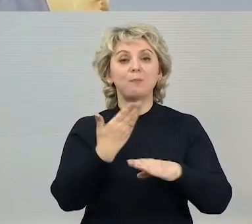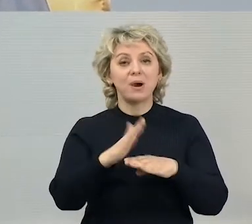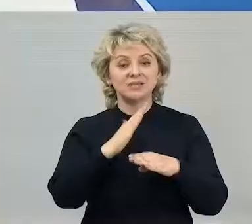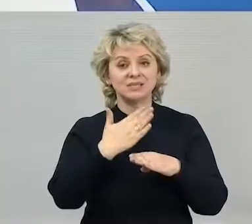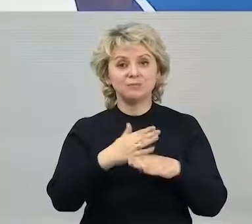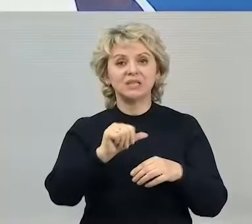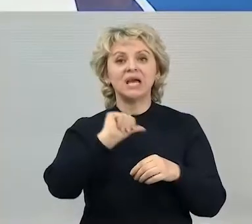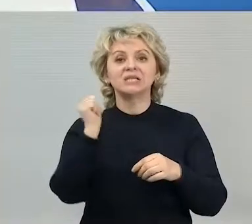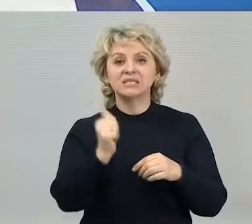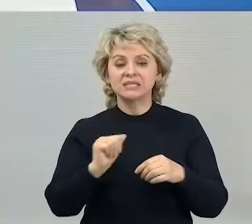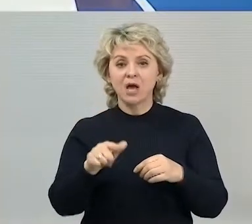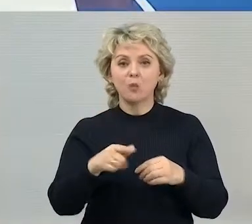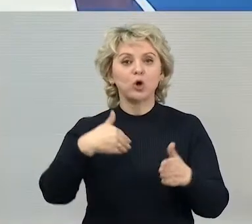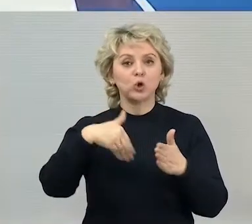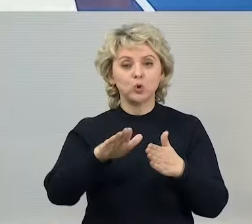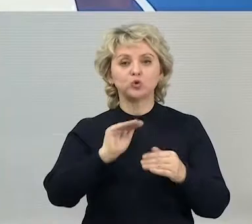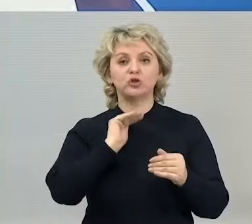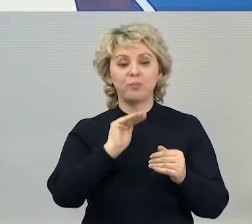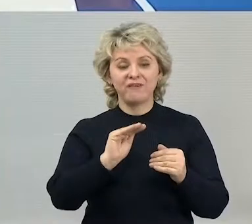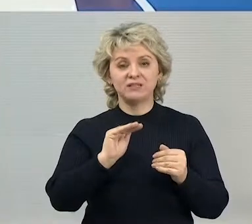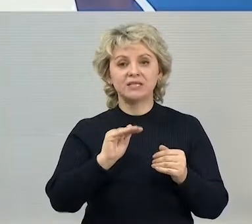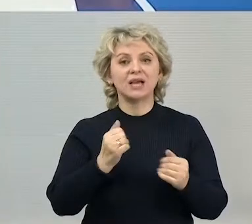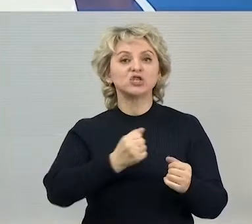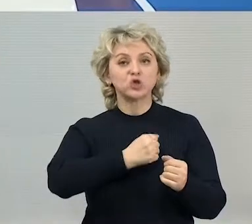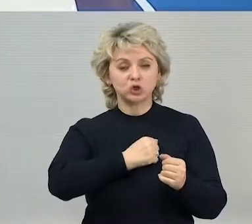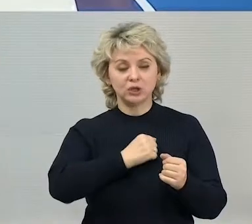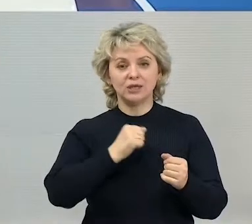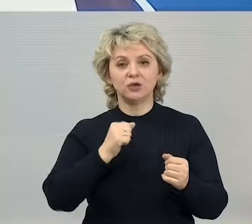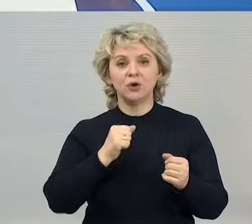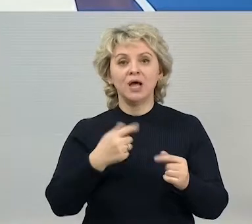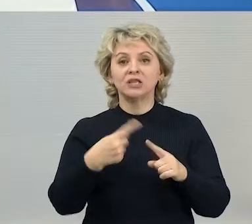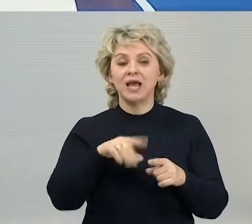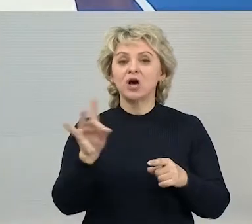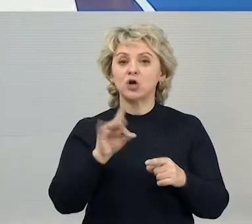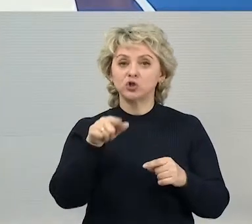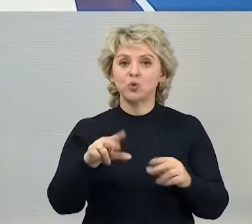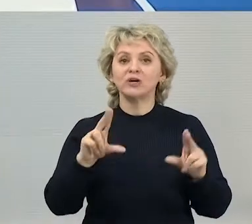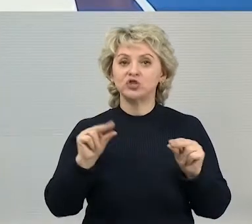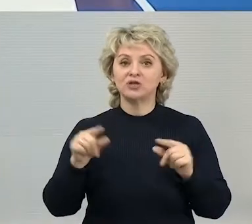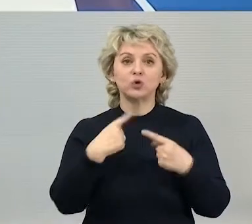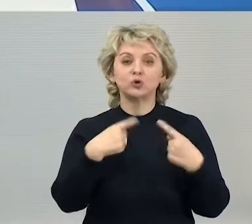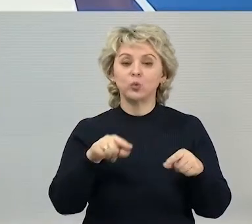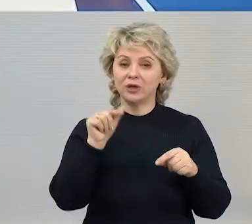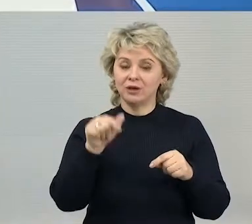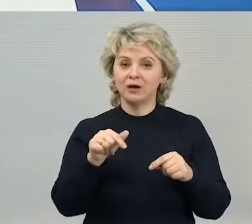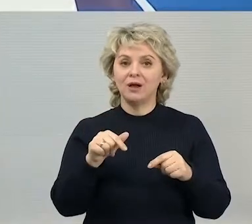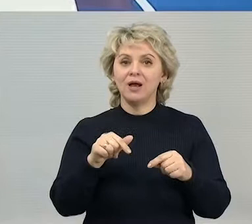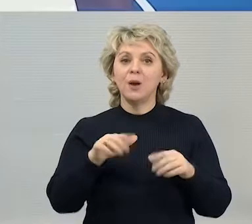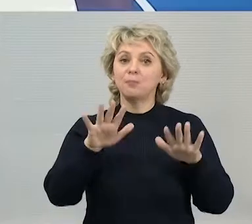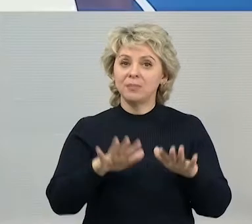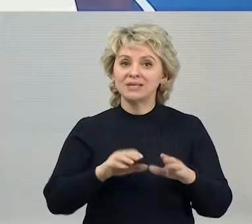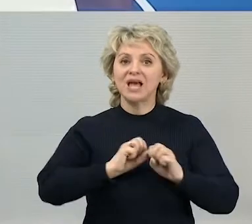постепенно самые лучшие профессионалы, к сожалению, для Ростова и, к счастью, для других